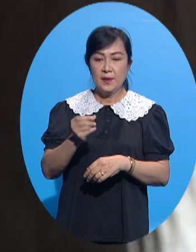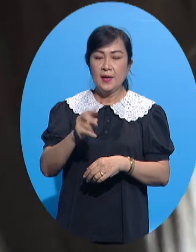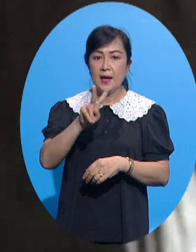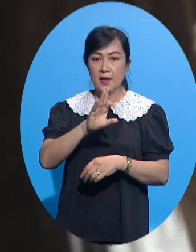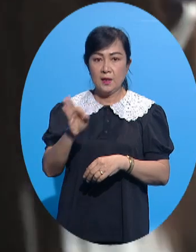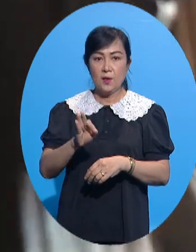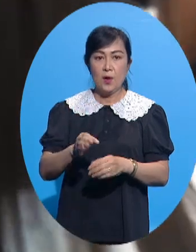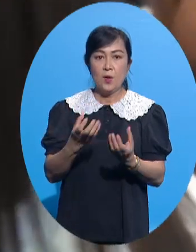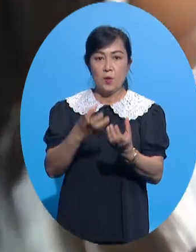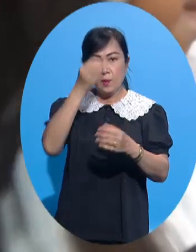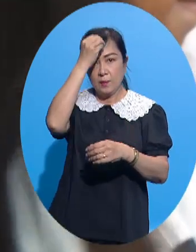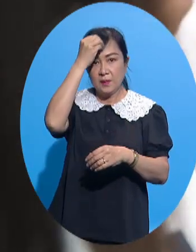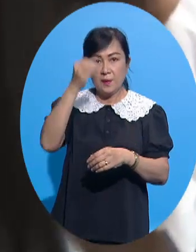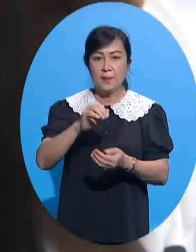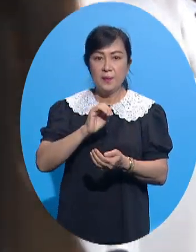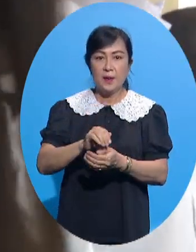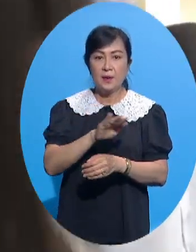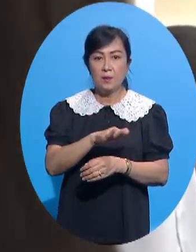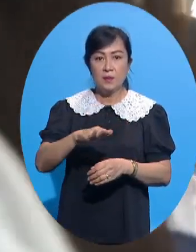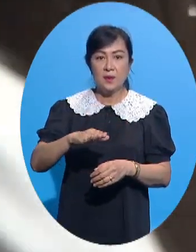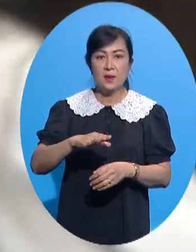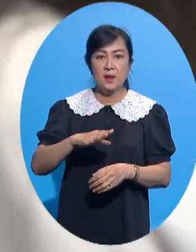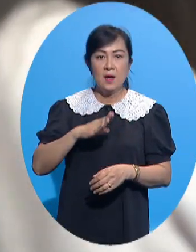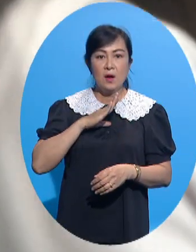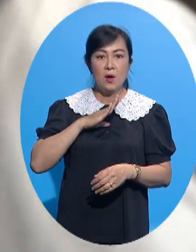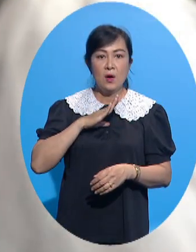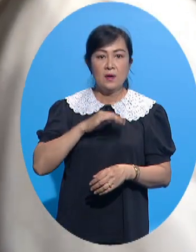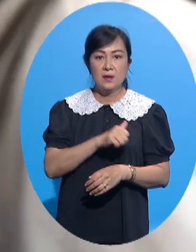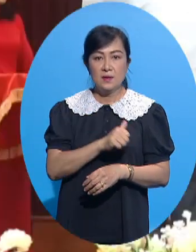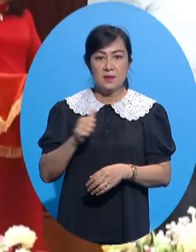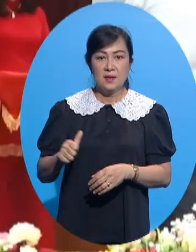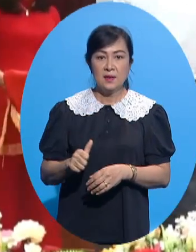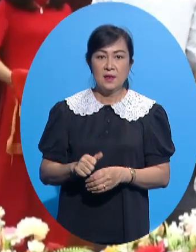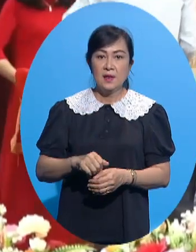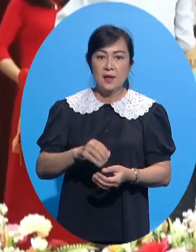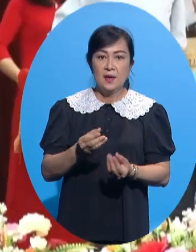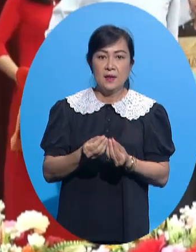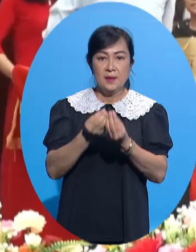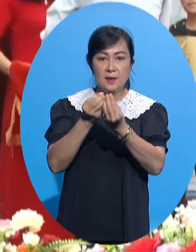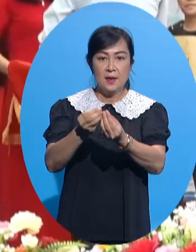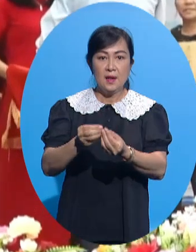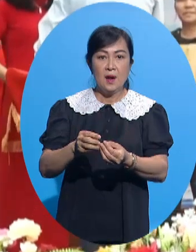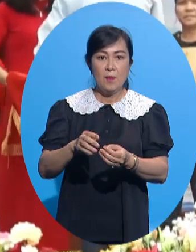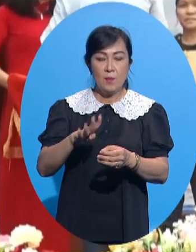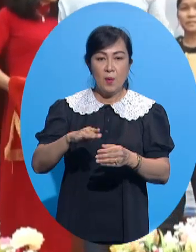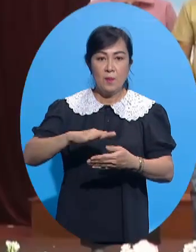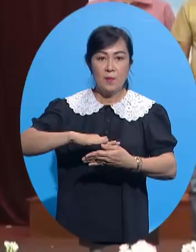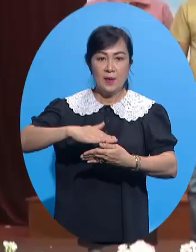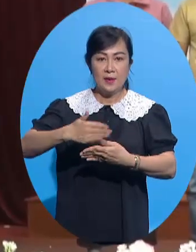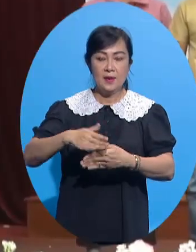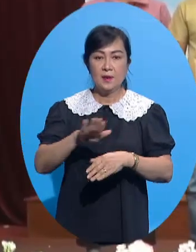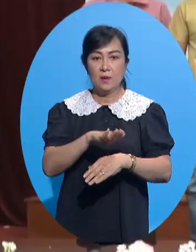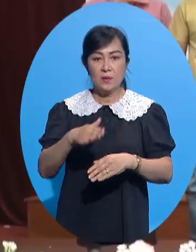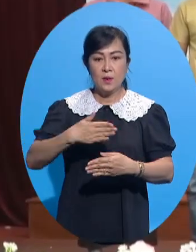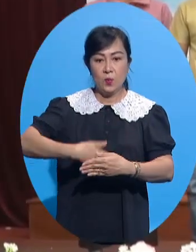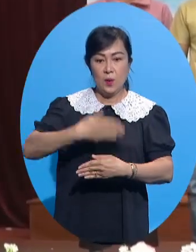đồng một bộ dụng cụ học tập dành tặng cho các em học sinh hiếu học là con em của bà con ng dân và dành tặng riêng bốn chiếc máy tính bản cho bốn học